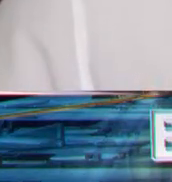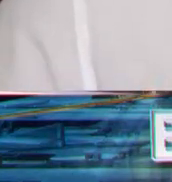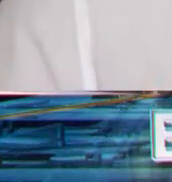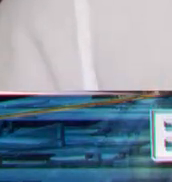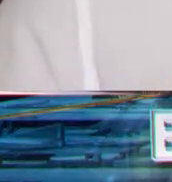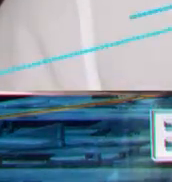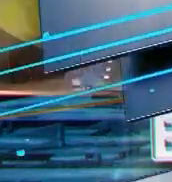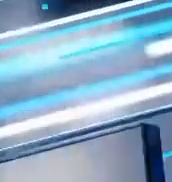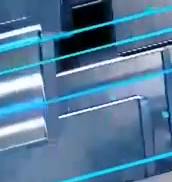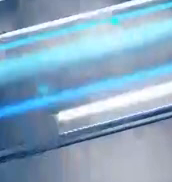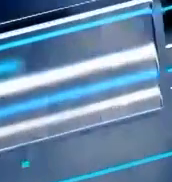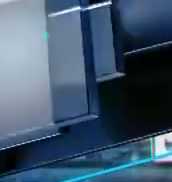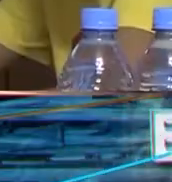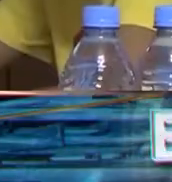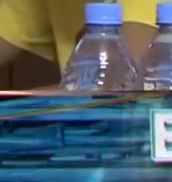бізде.